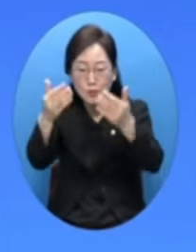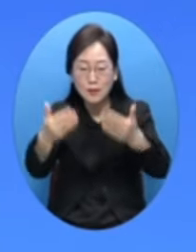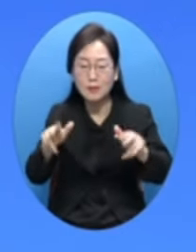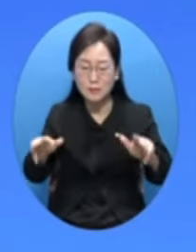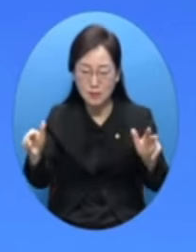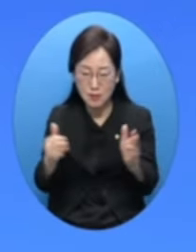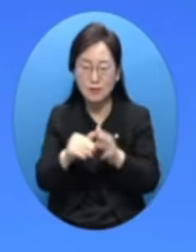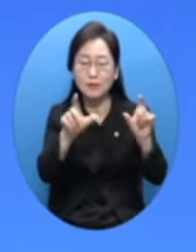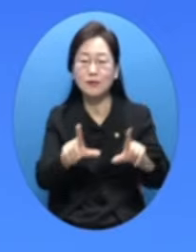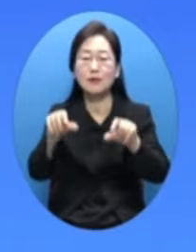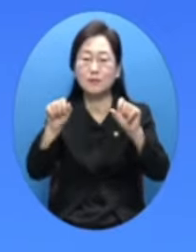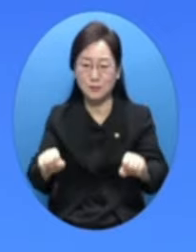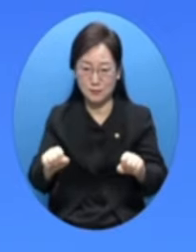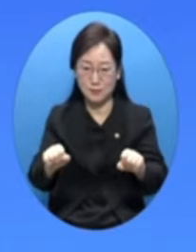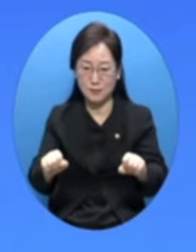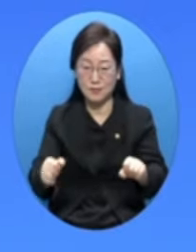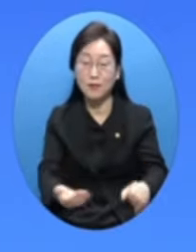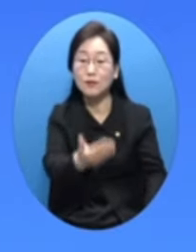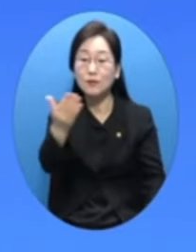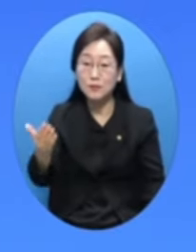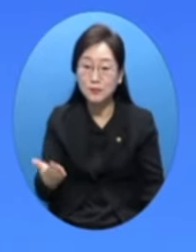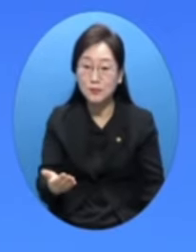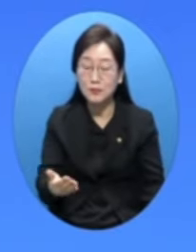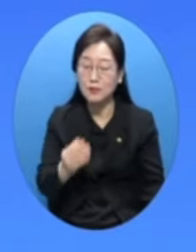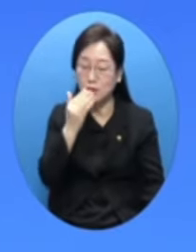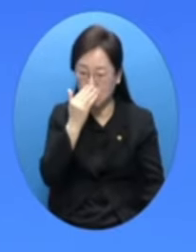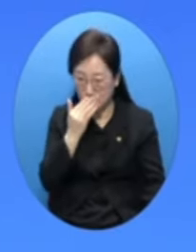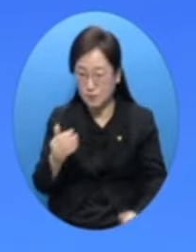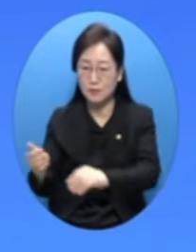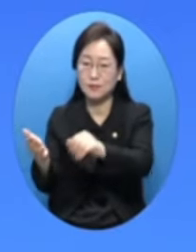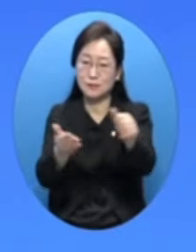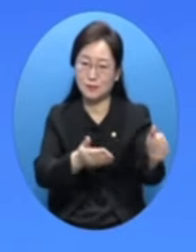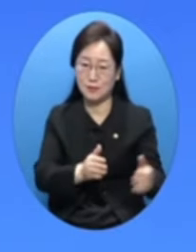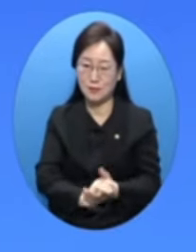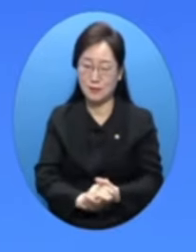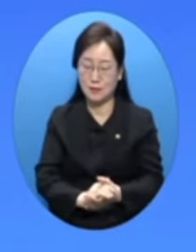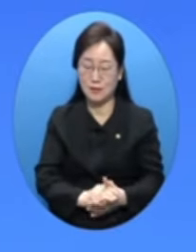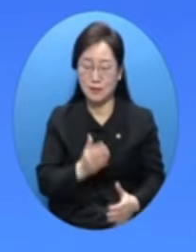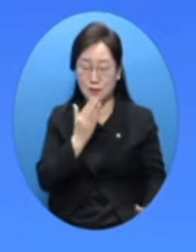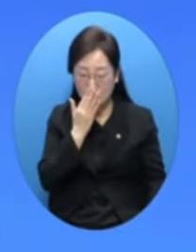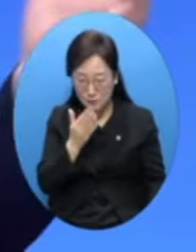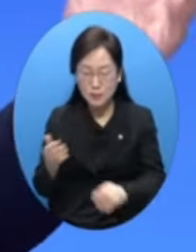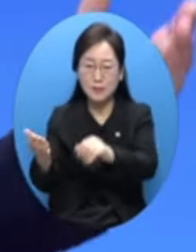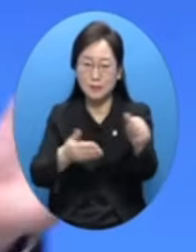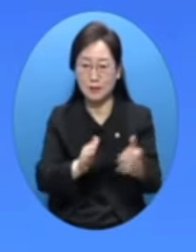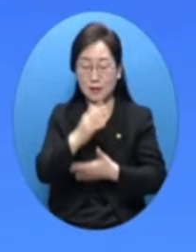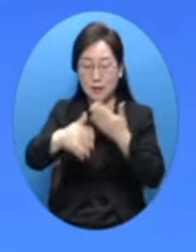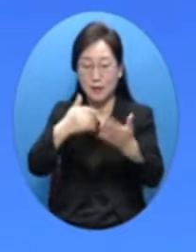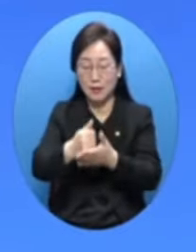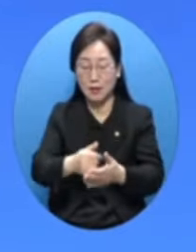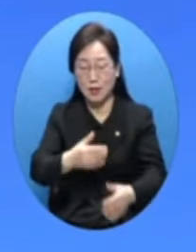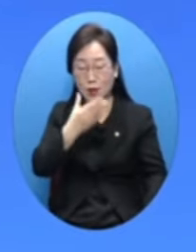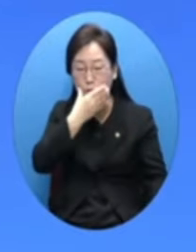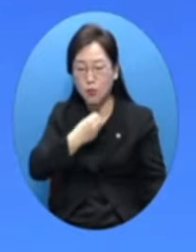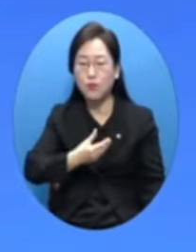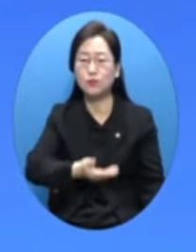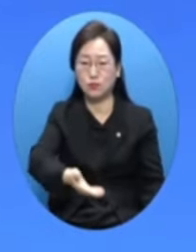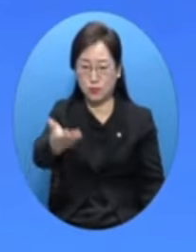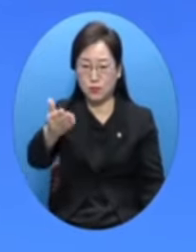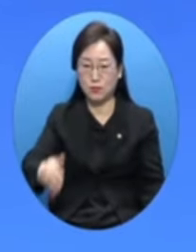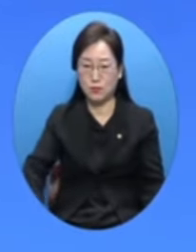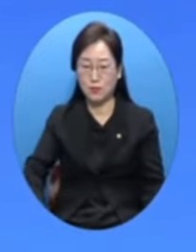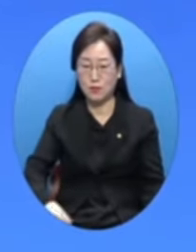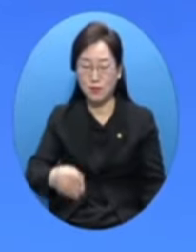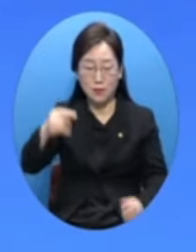것입니다. 여러분, 겸손해져야 됩니다. 낮아져야 됩니다. 그때 하나님의 복이 많은 것입니다. 말씀에